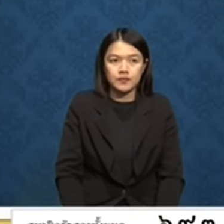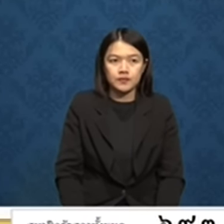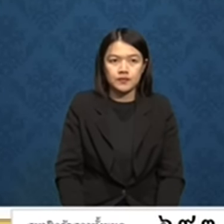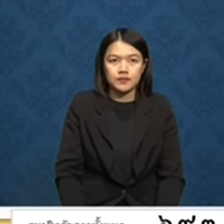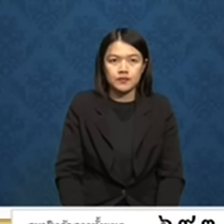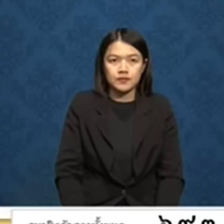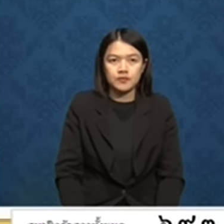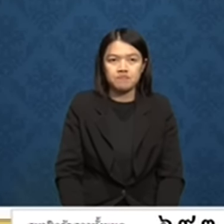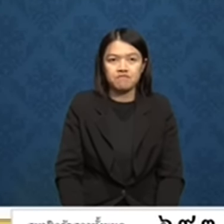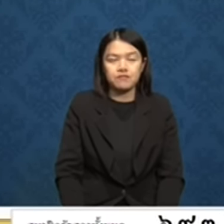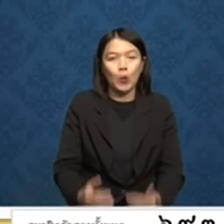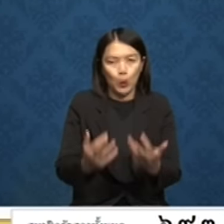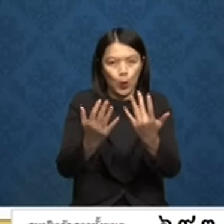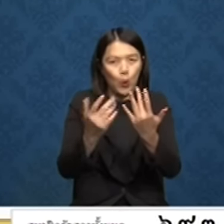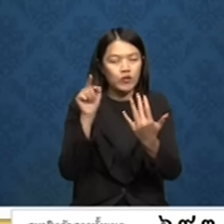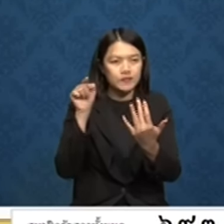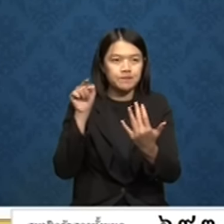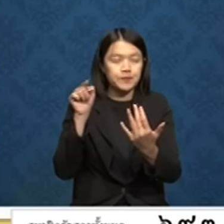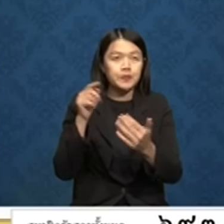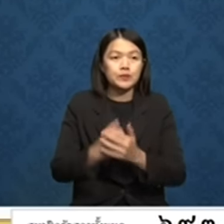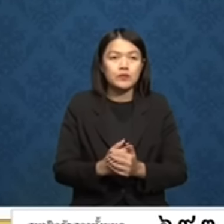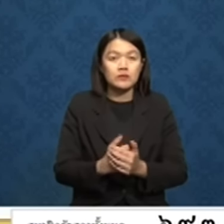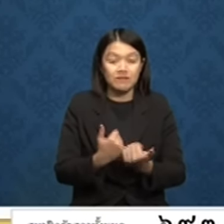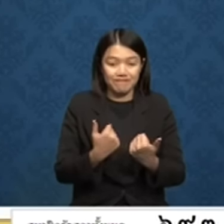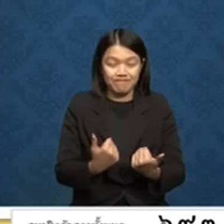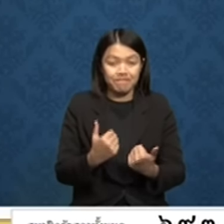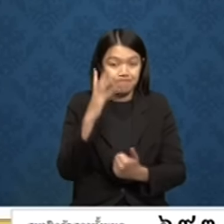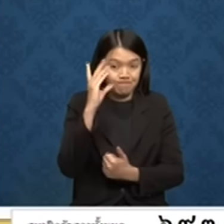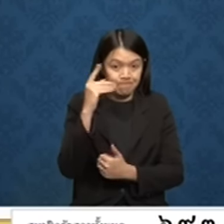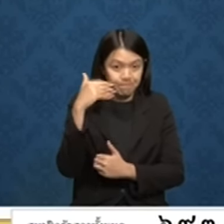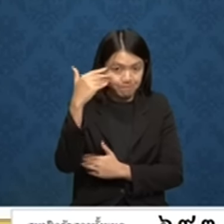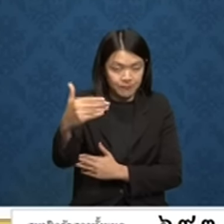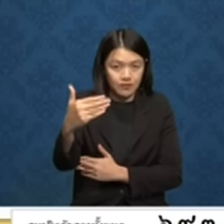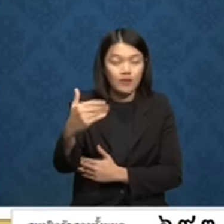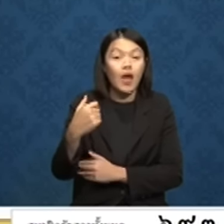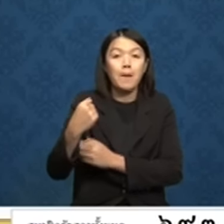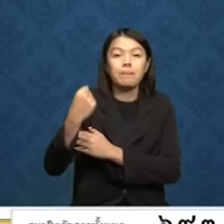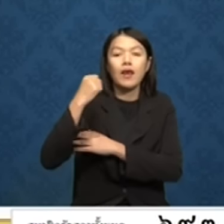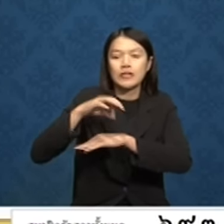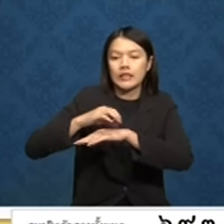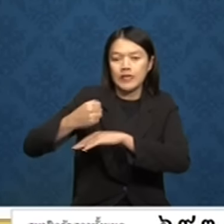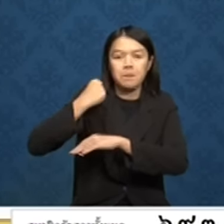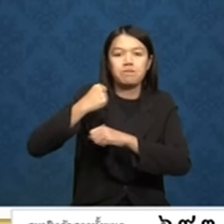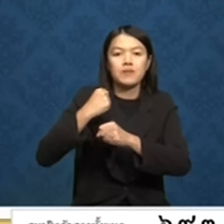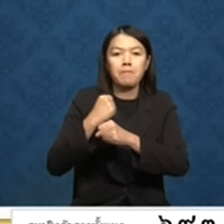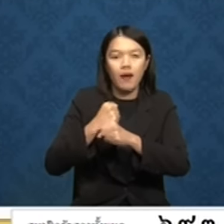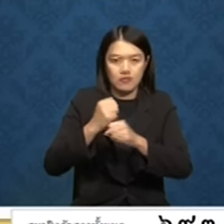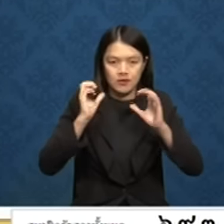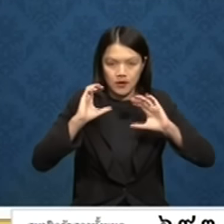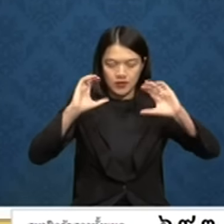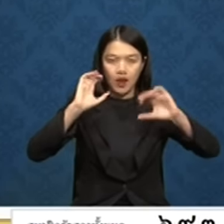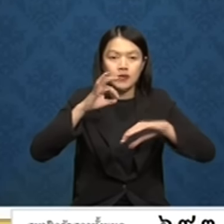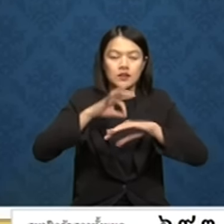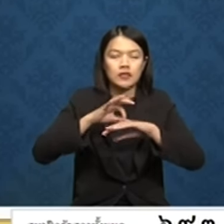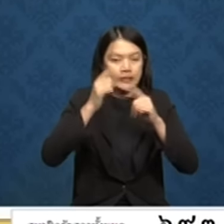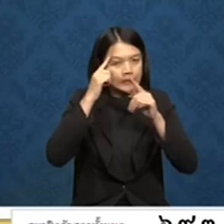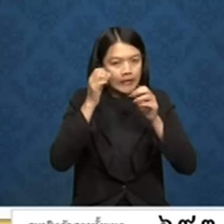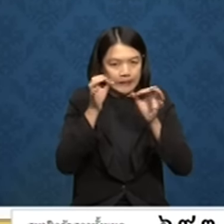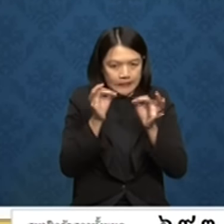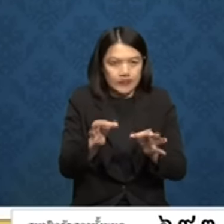โจทย์ใหญ่รอท่านอยู่หลังจากวันนี้พรุ่งนี้ท่านคงมีอำนาจเต็มในการบริหารราชการเรื่องที่ท่านต้องตัดสินใ